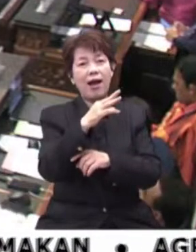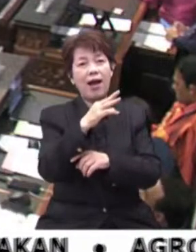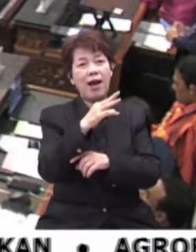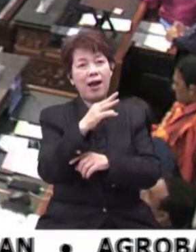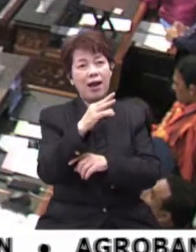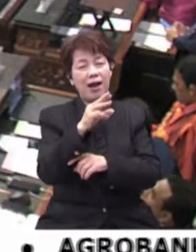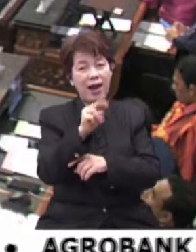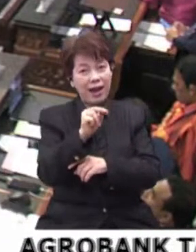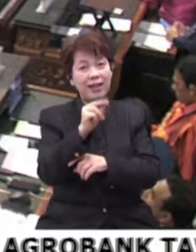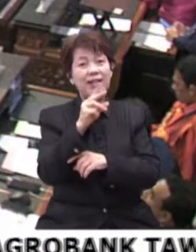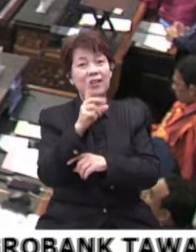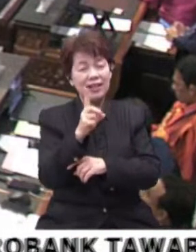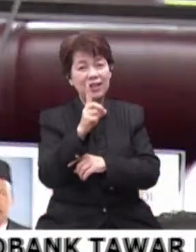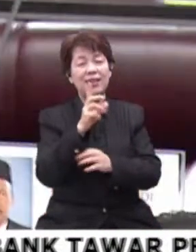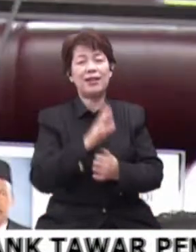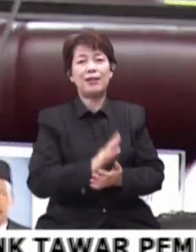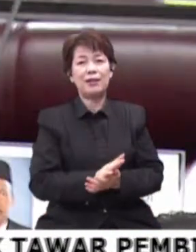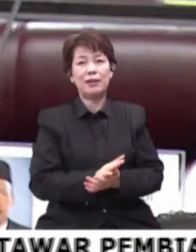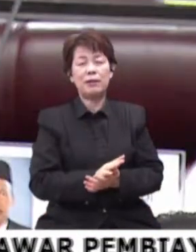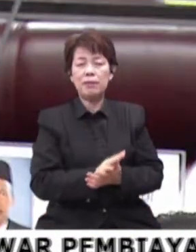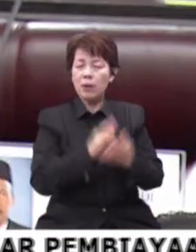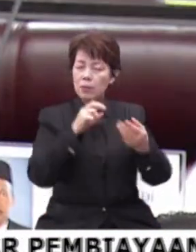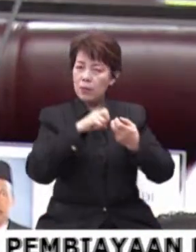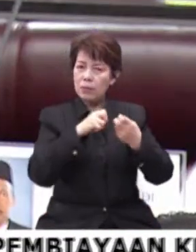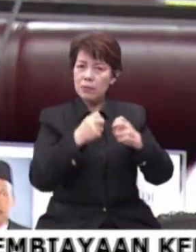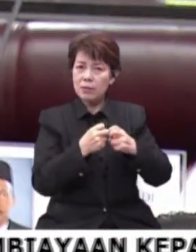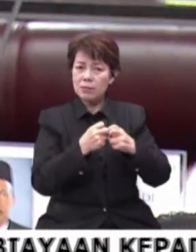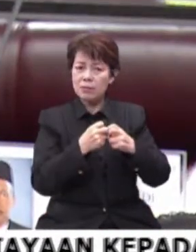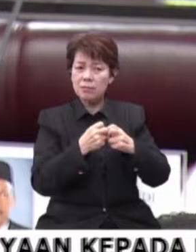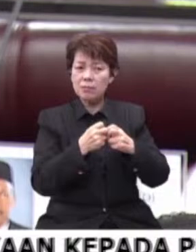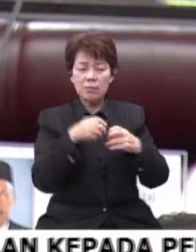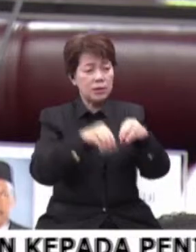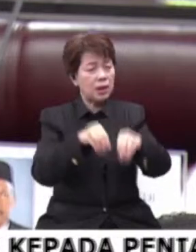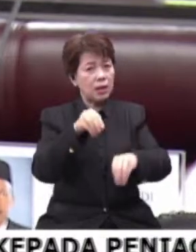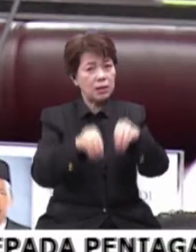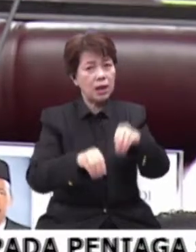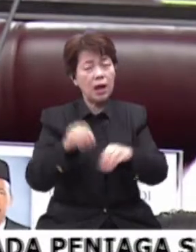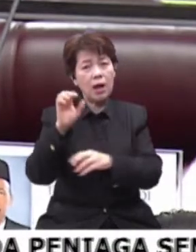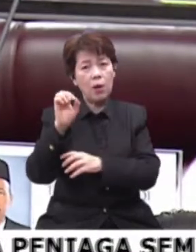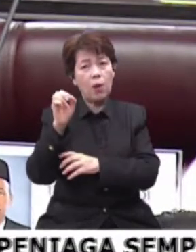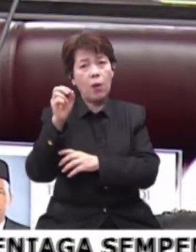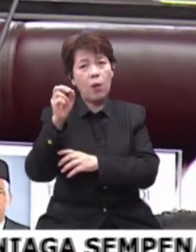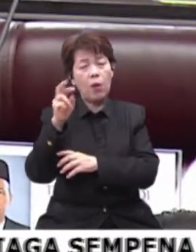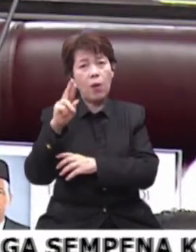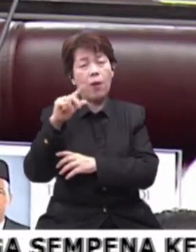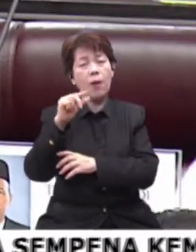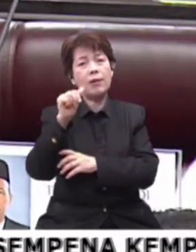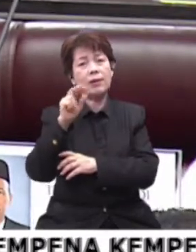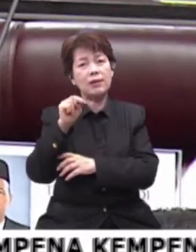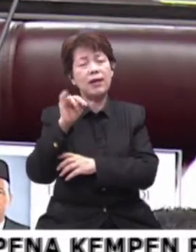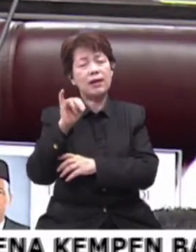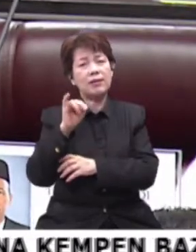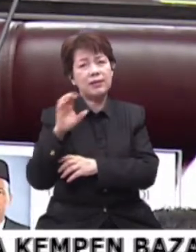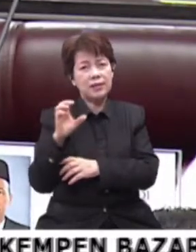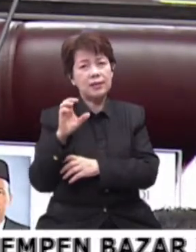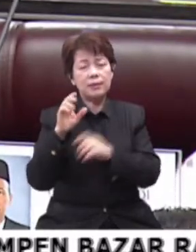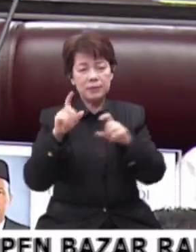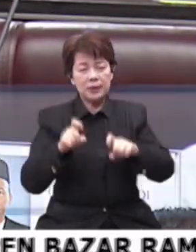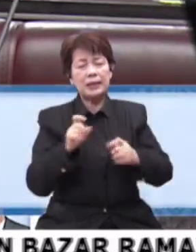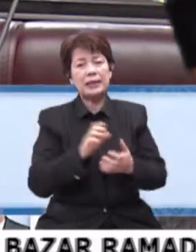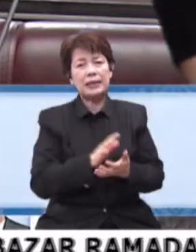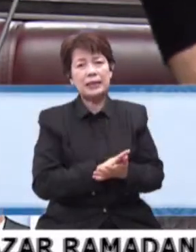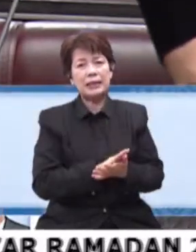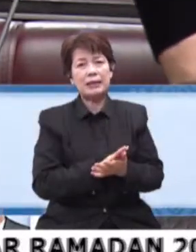dalam isu pertanyaan mungkin kita perlu sikit pencerahan lain